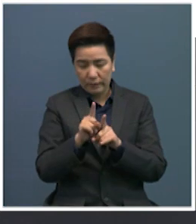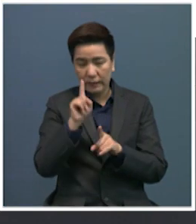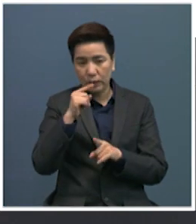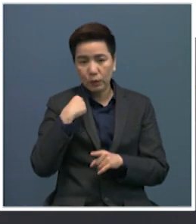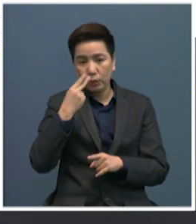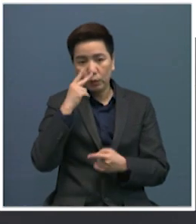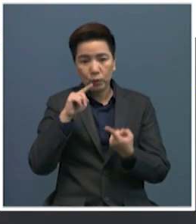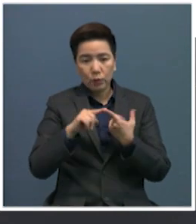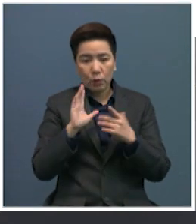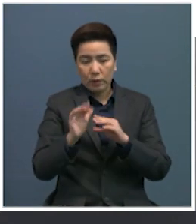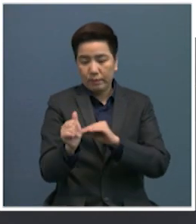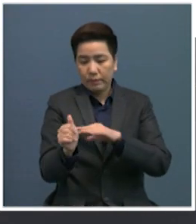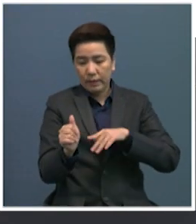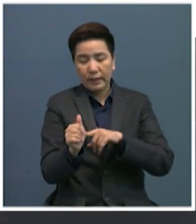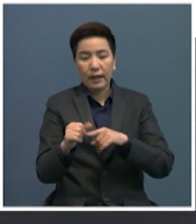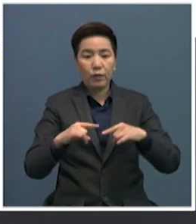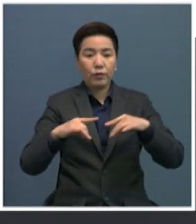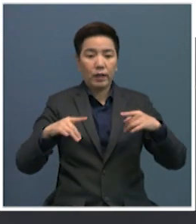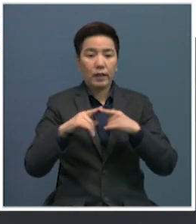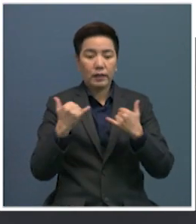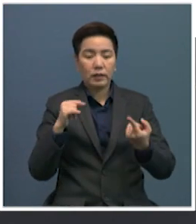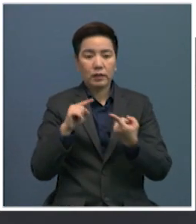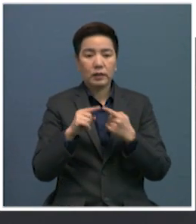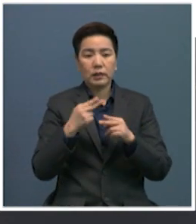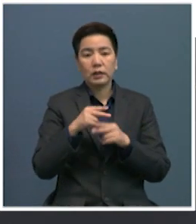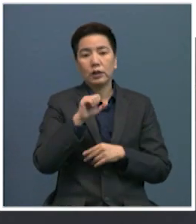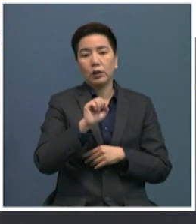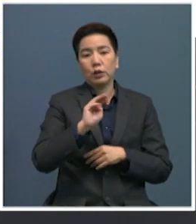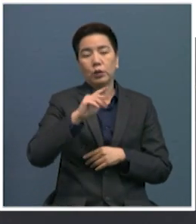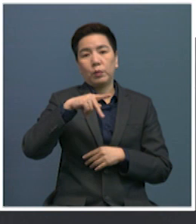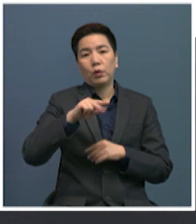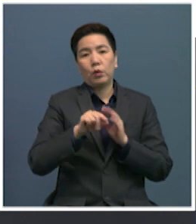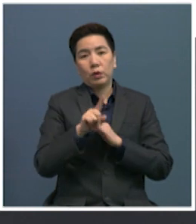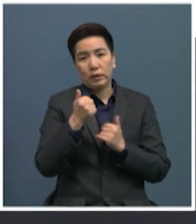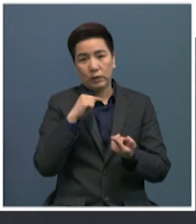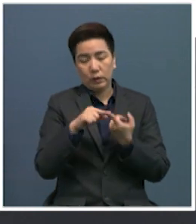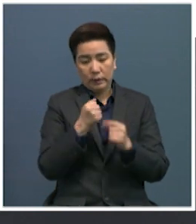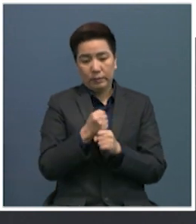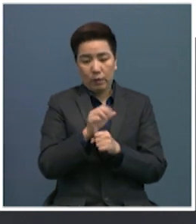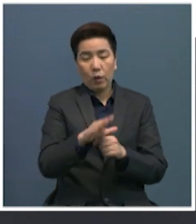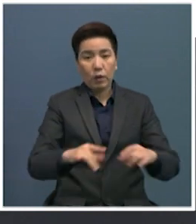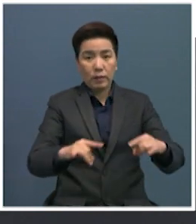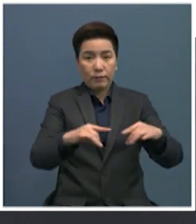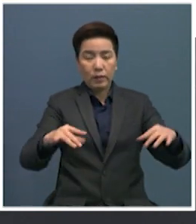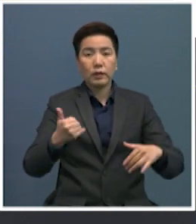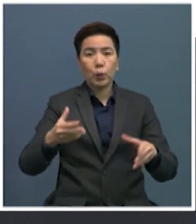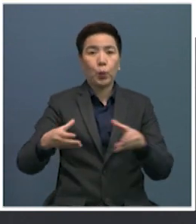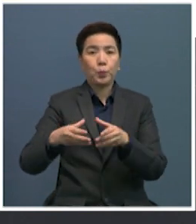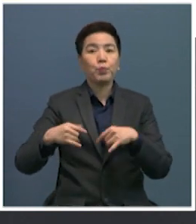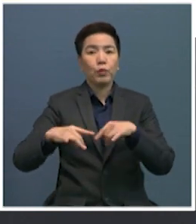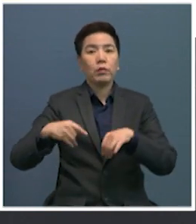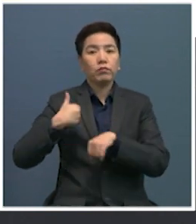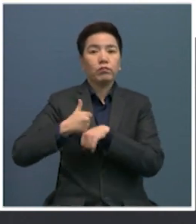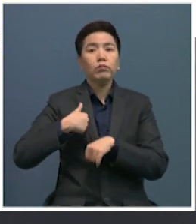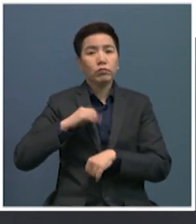เราไปดูกันที่ทางผู้นำฝ่ายค้านในสภาผู้แทนราษฎรเราสมพงษ์อมรวิวัฒน์บอกว่าในการทำงานไฟค้าในผสมก็พอใจแหละ